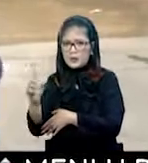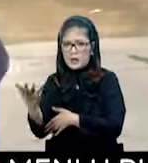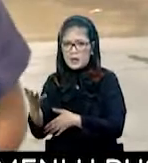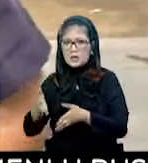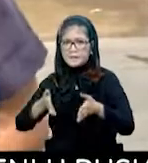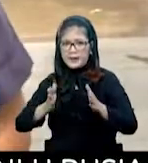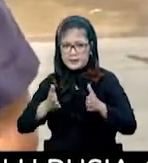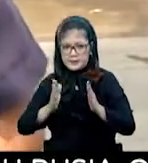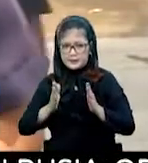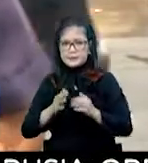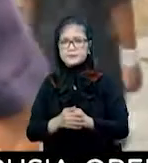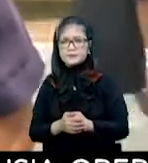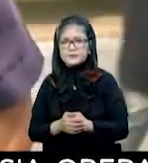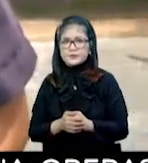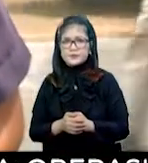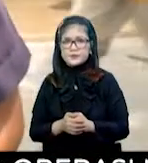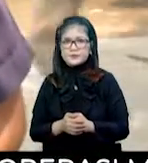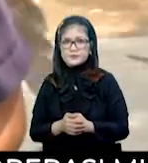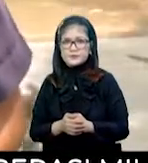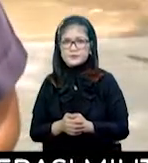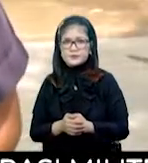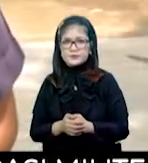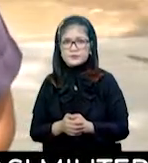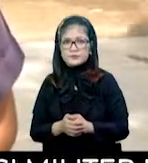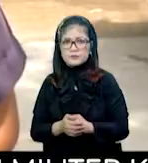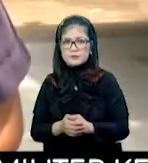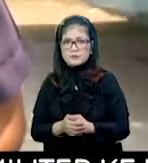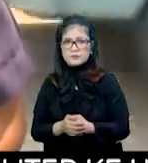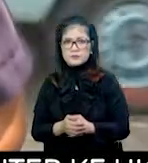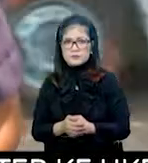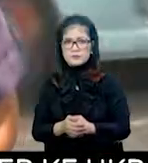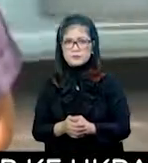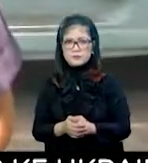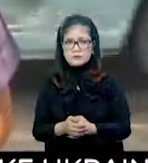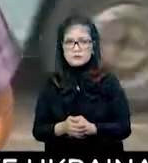Sumatera Utara. Dari Jakarta, Vito Erlangga, Novan Dwi Kusuma, Maria Oktoba, iNews melaporkan.